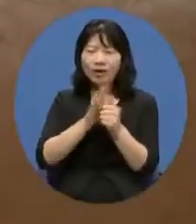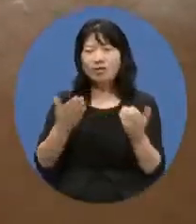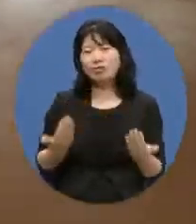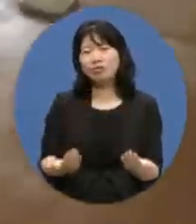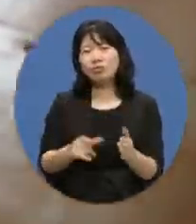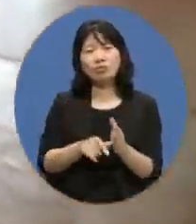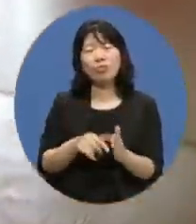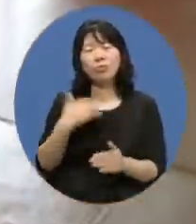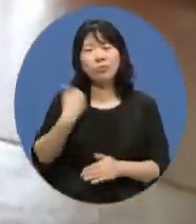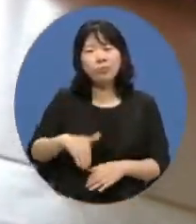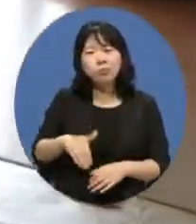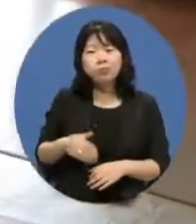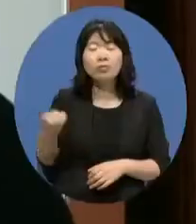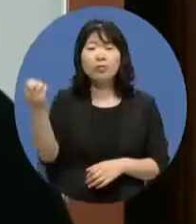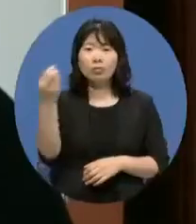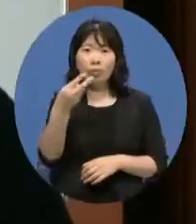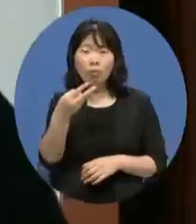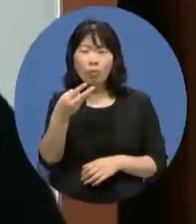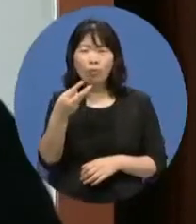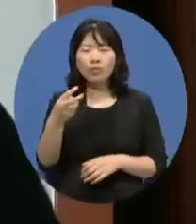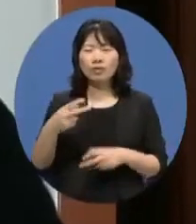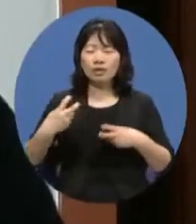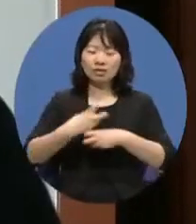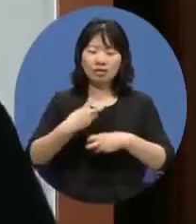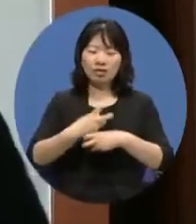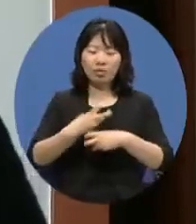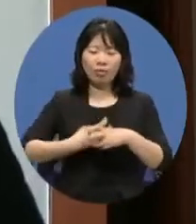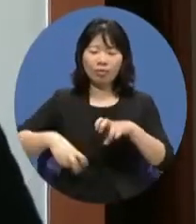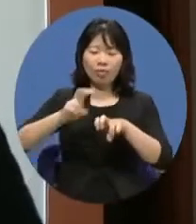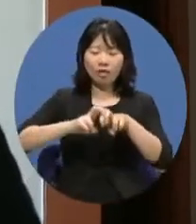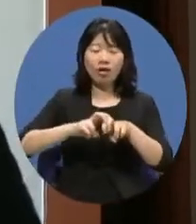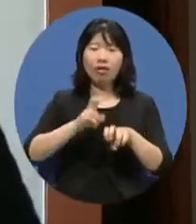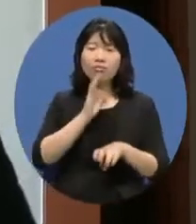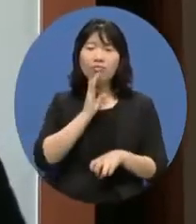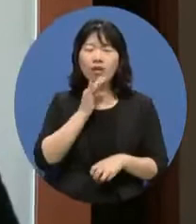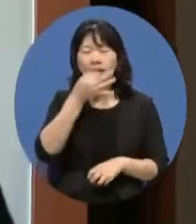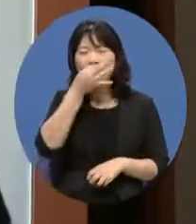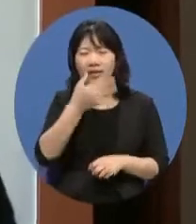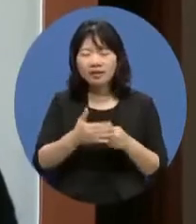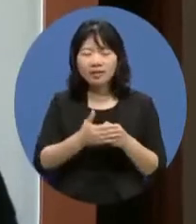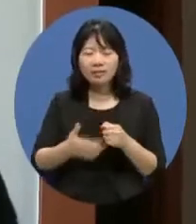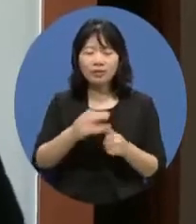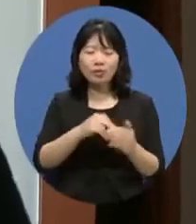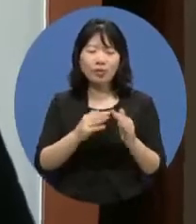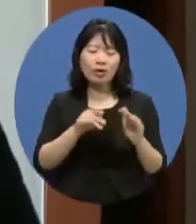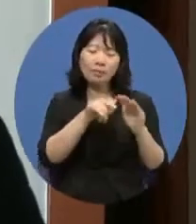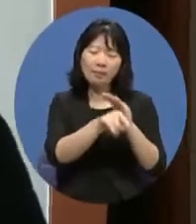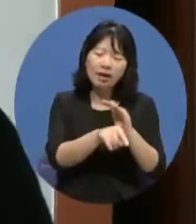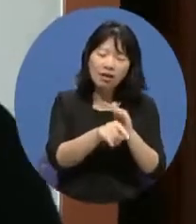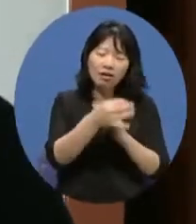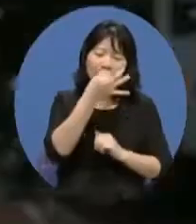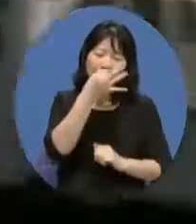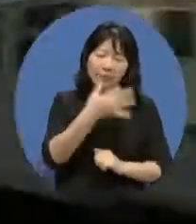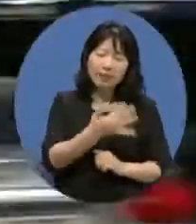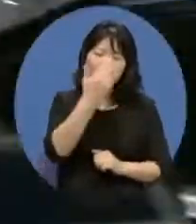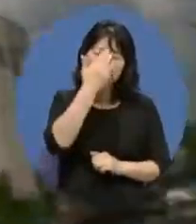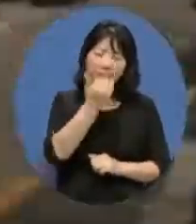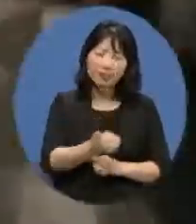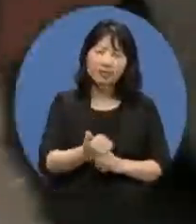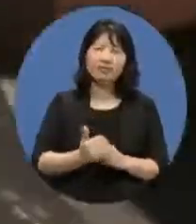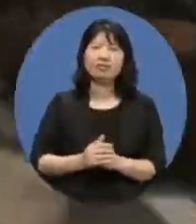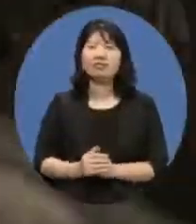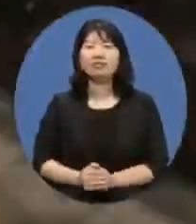엄마들. 게다가 대중교통 이용하는 게 참 힘들어서요. 도서관 가는 게 너무 좀 힘들어요.